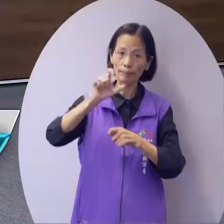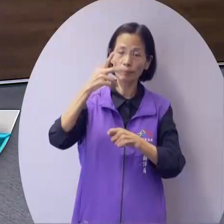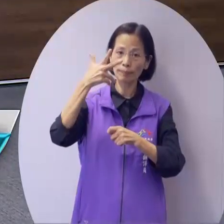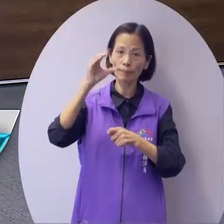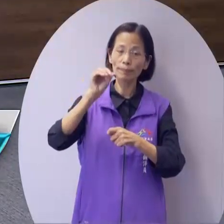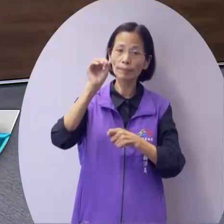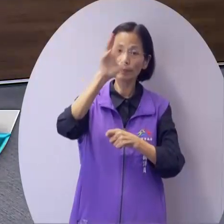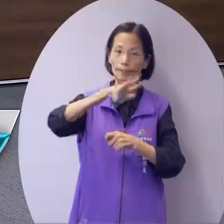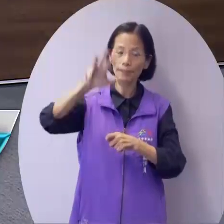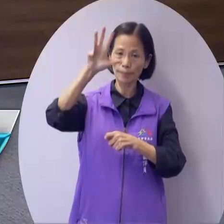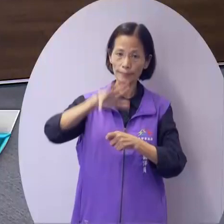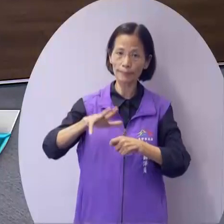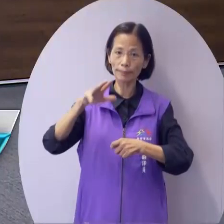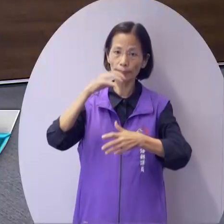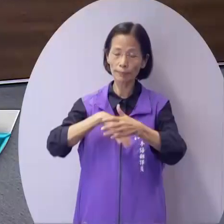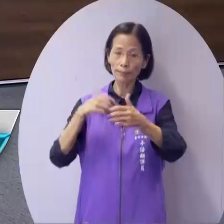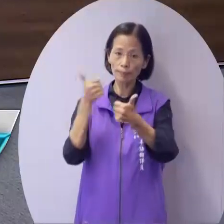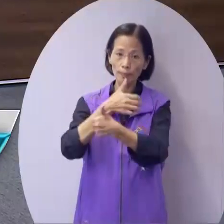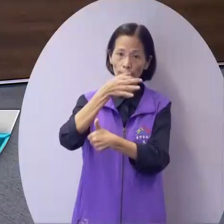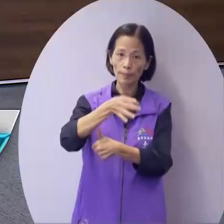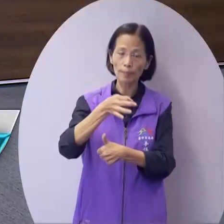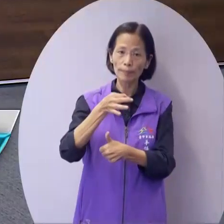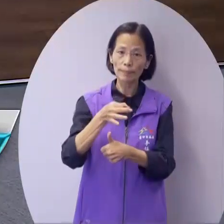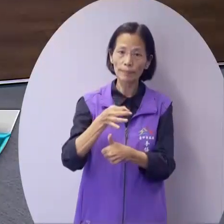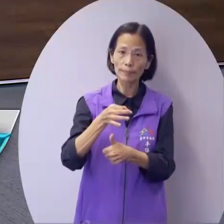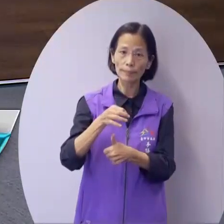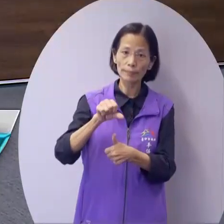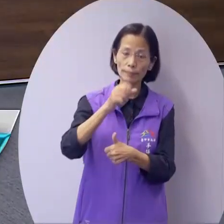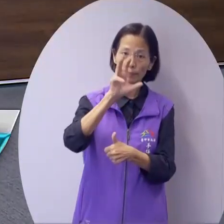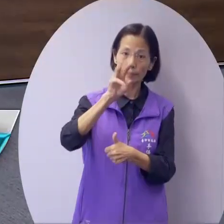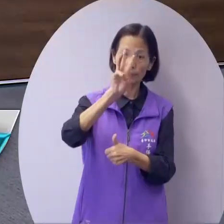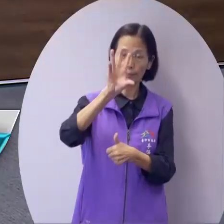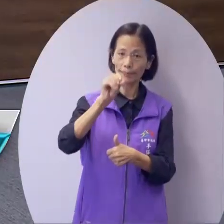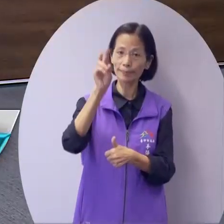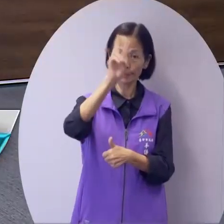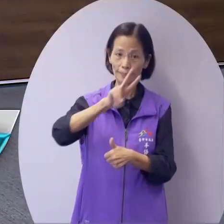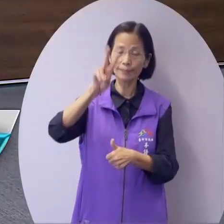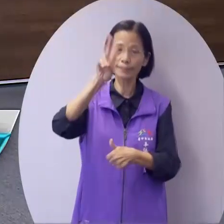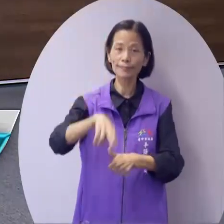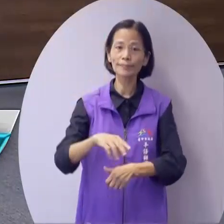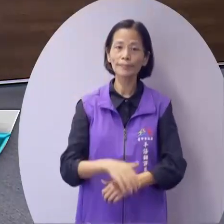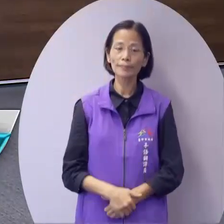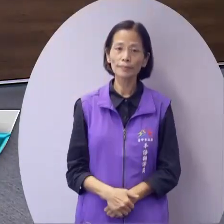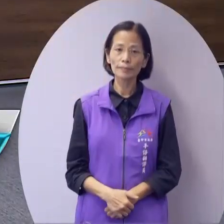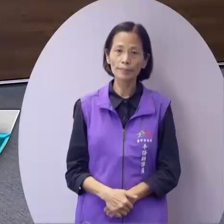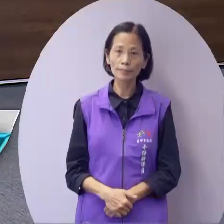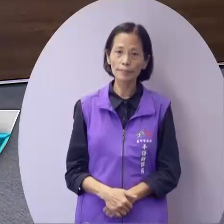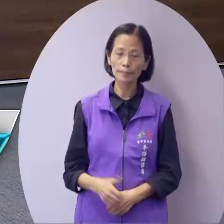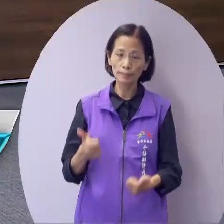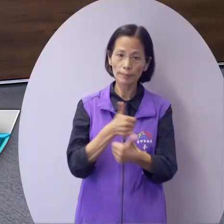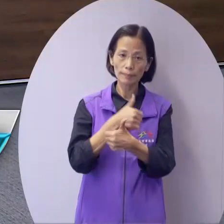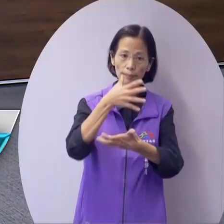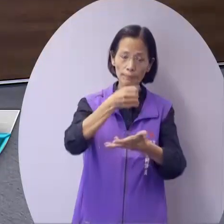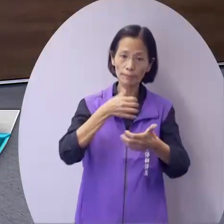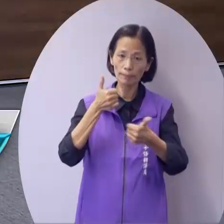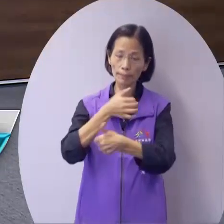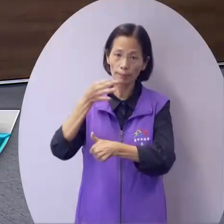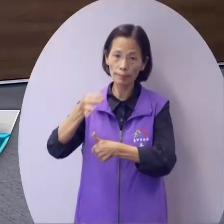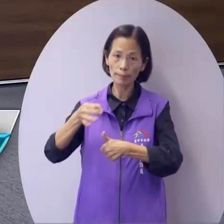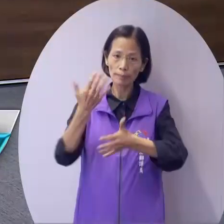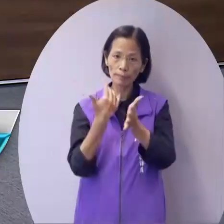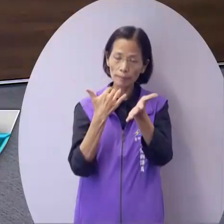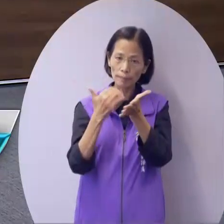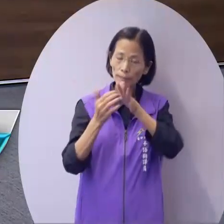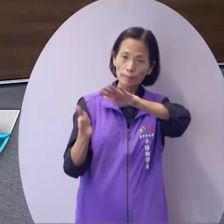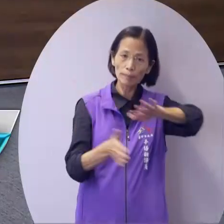6亿1067万8千元整，其中代垫租金为新台币583万2千元整，属代收代付款项不纳入预